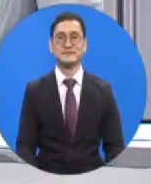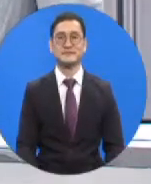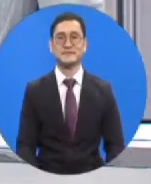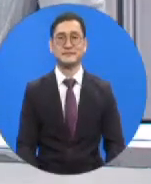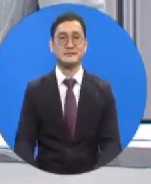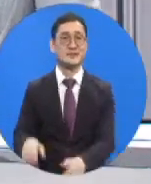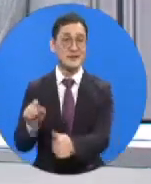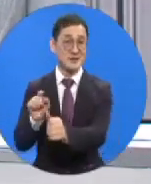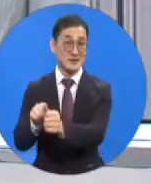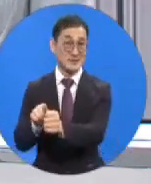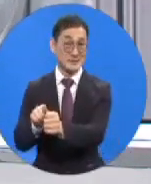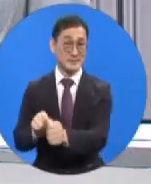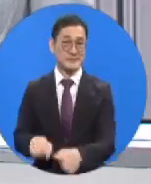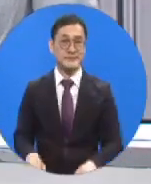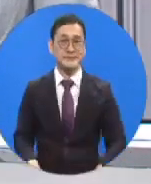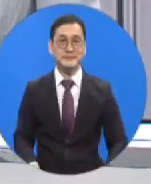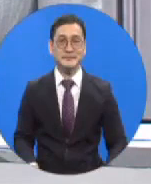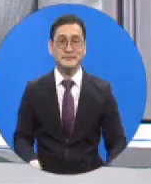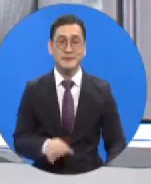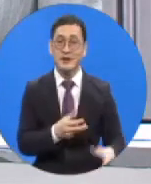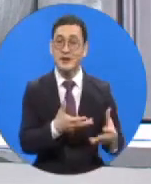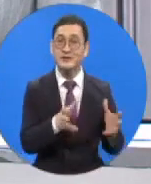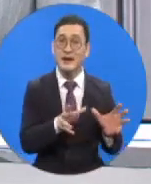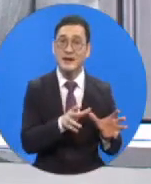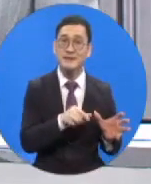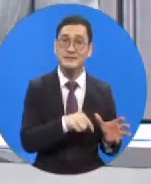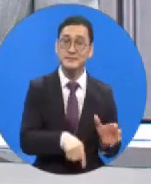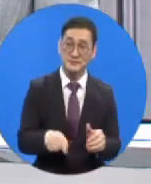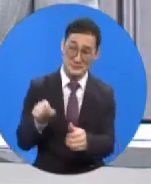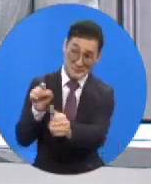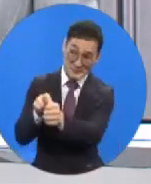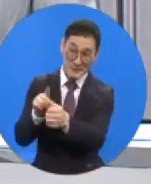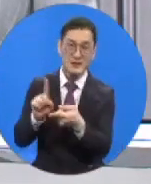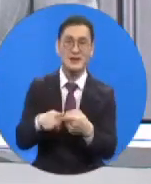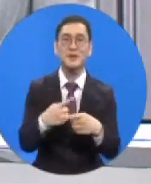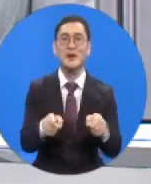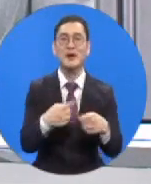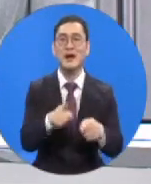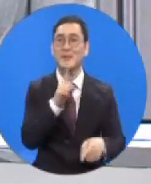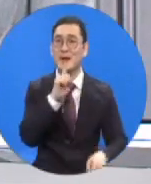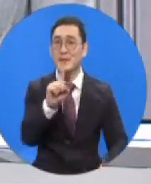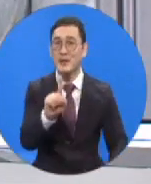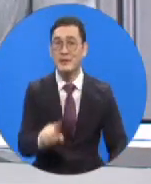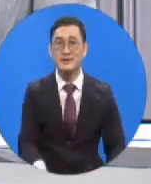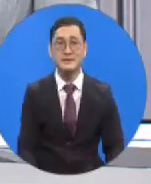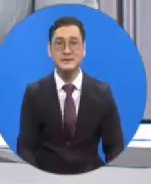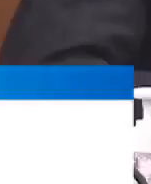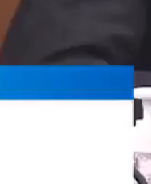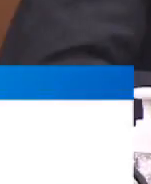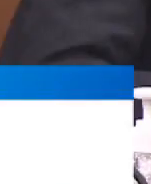두고 야권 얘기를 해봤는데요. 여권에서는요. 이런 이야기가 나왔습니다. 들어보시죠.